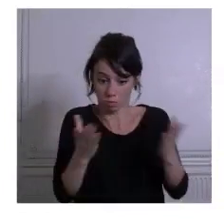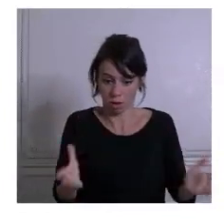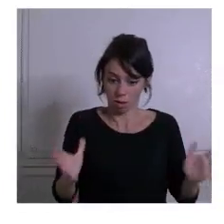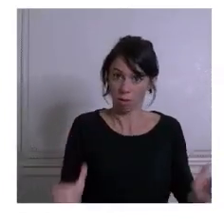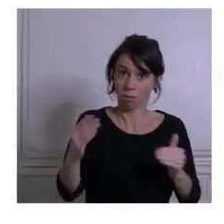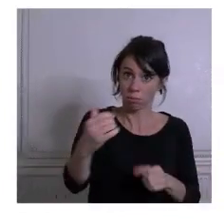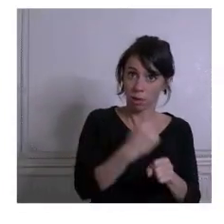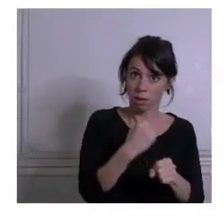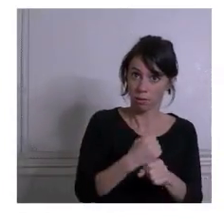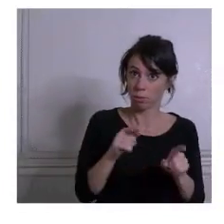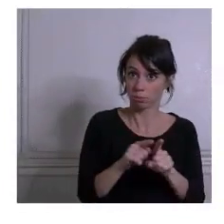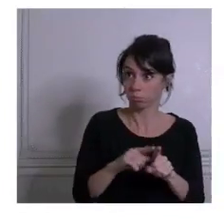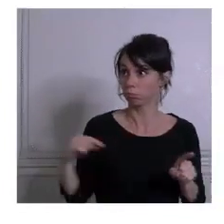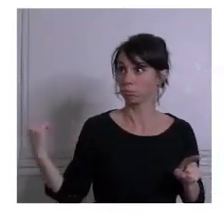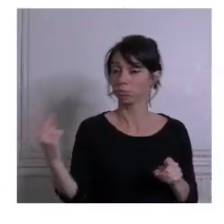l'école de musique?